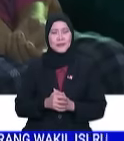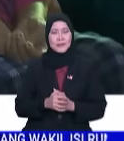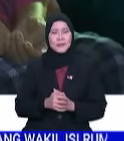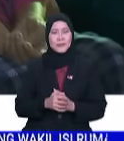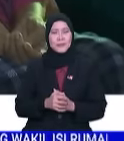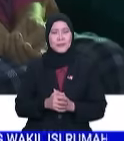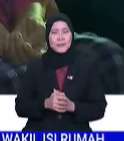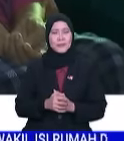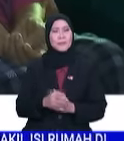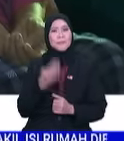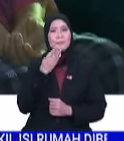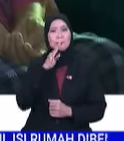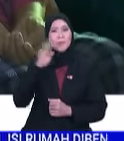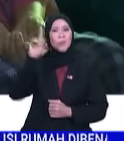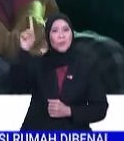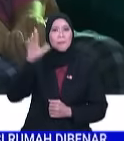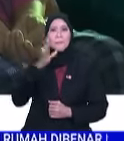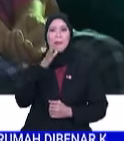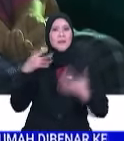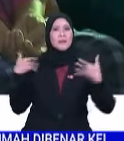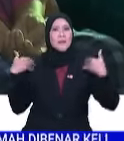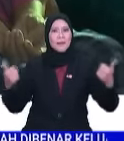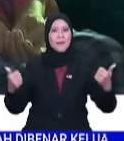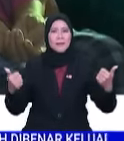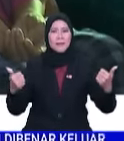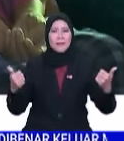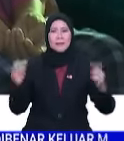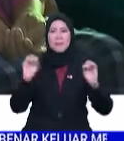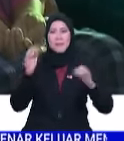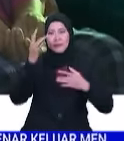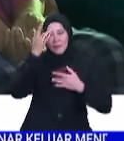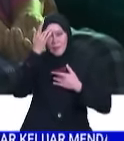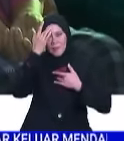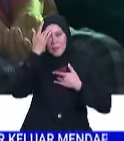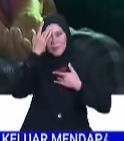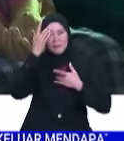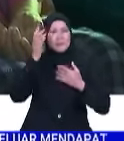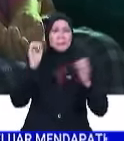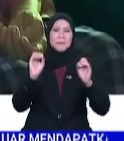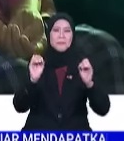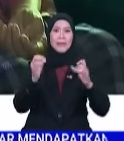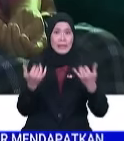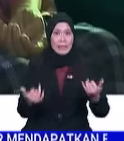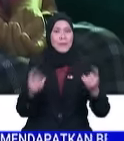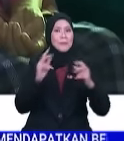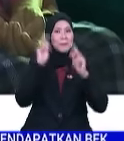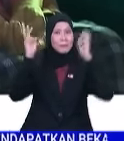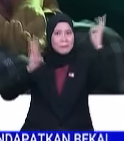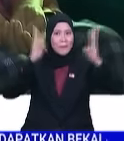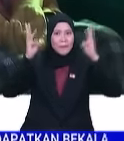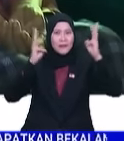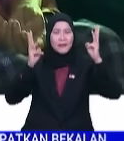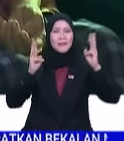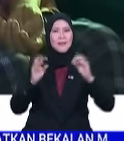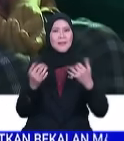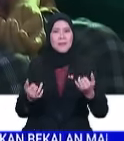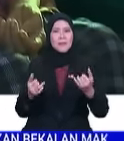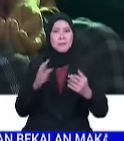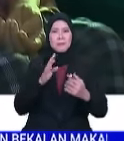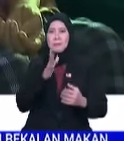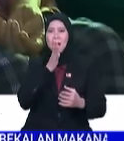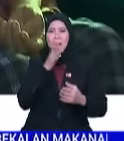Okey mak, alhamdulillah lah sihat, tak ada apa-apa simptom. Kita orang pun risau juga kan sebab okeylah antibody